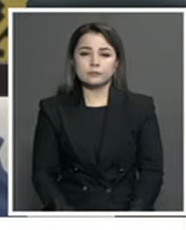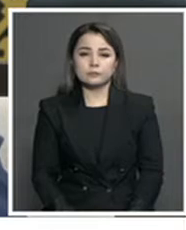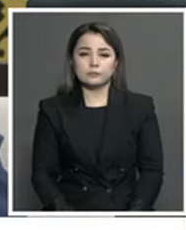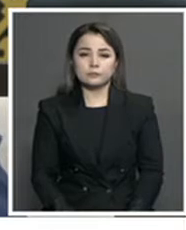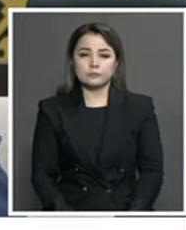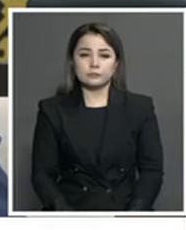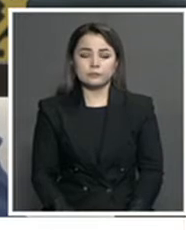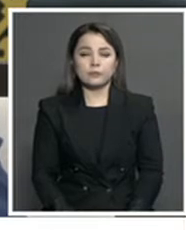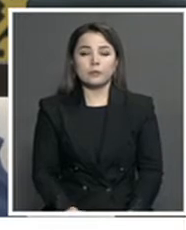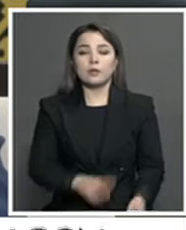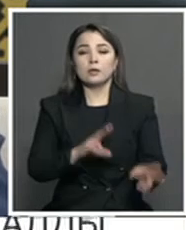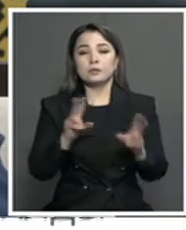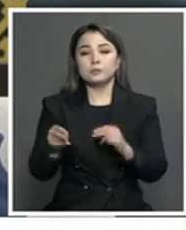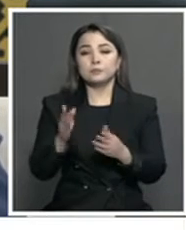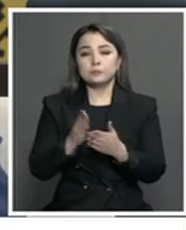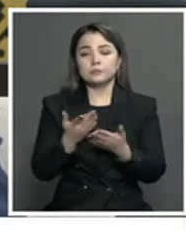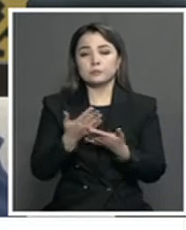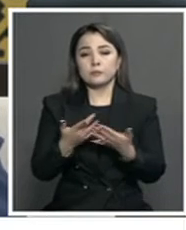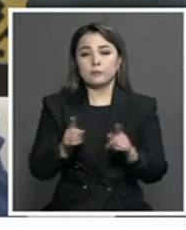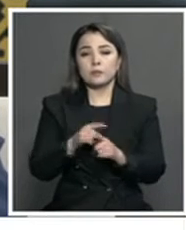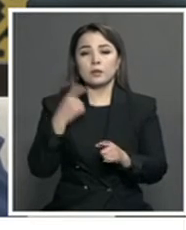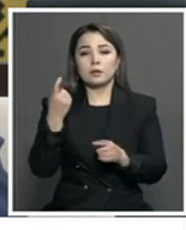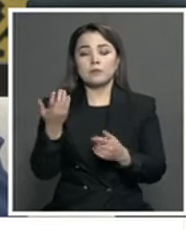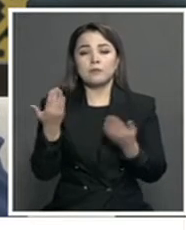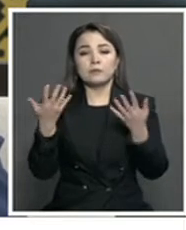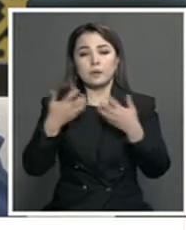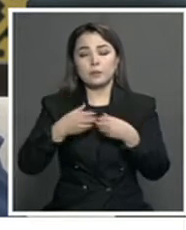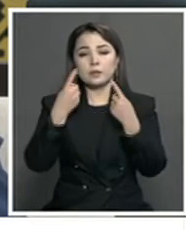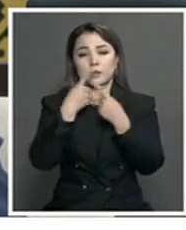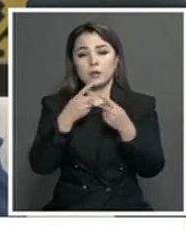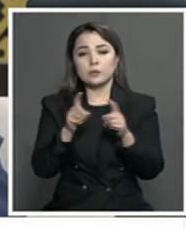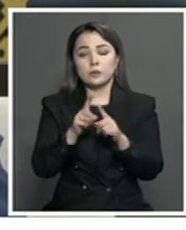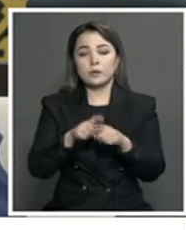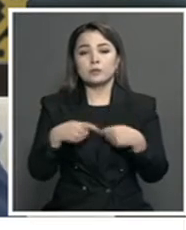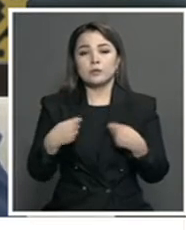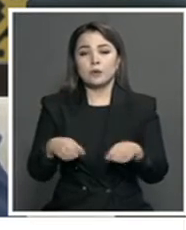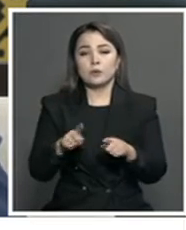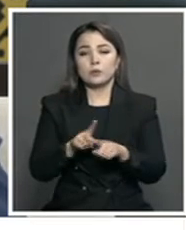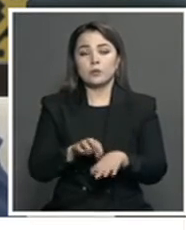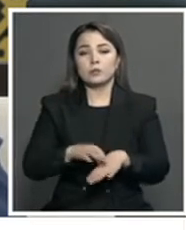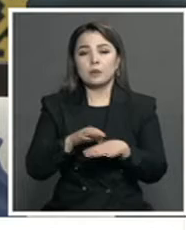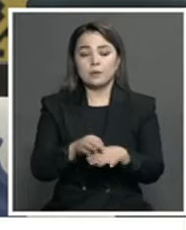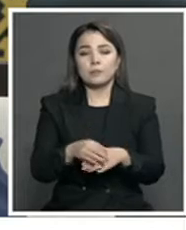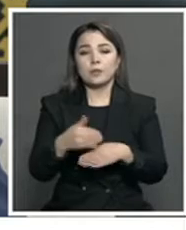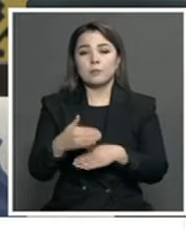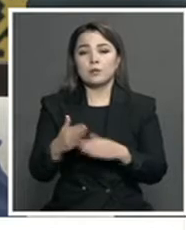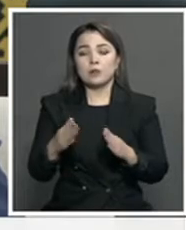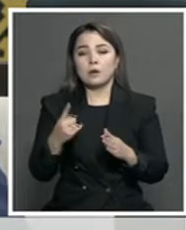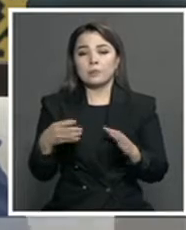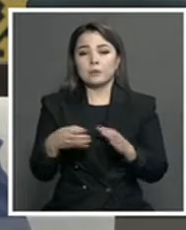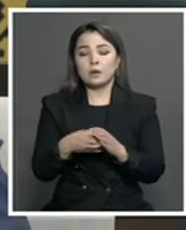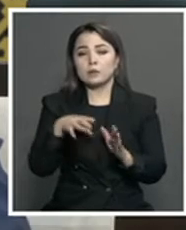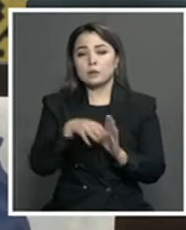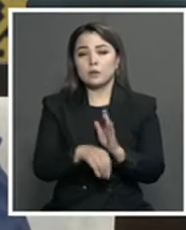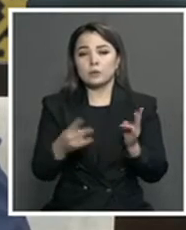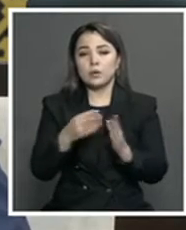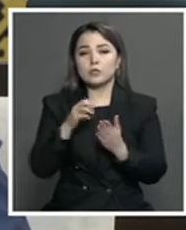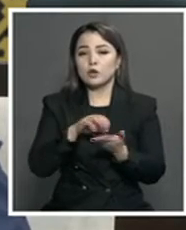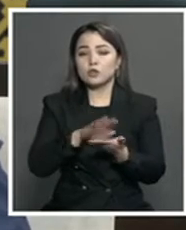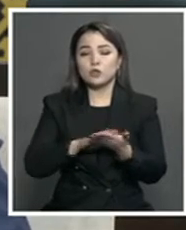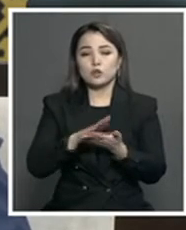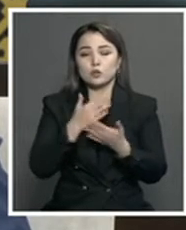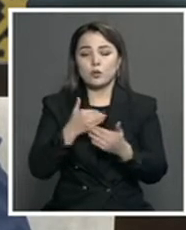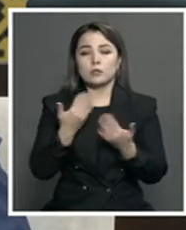платформы. Кепілге қойылған мүлікті оның иесіне автомат түрде ескертіп жария сауда өткізу үшін бірыңғай платформа қажет. Тіркеуде жоқ барлық